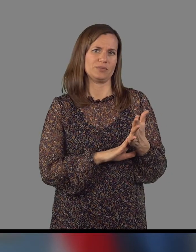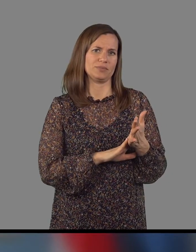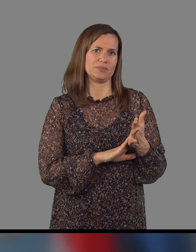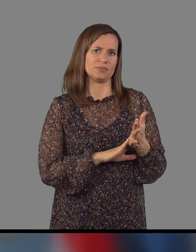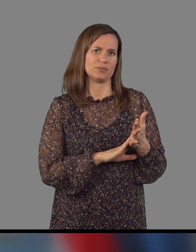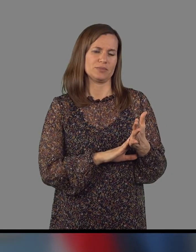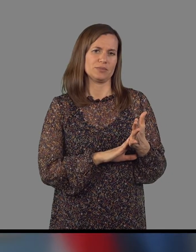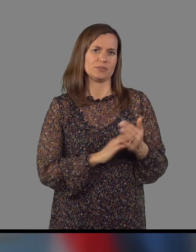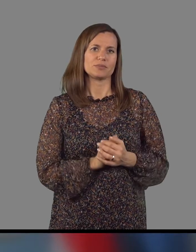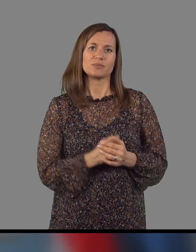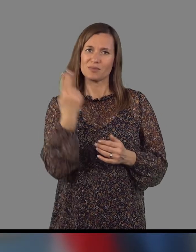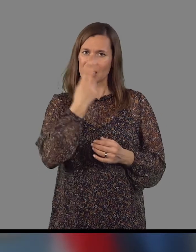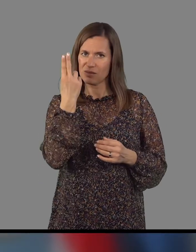ne.